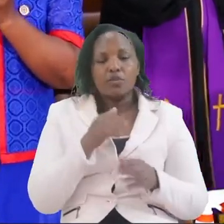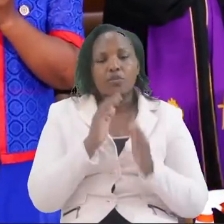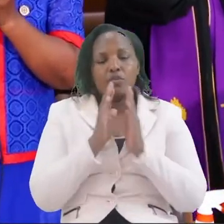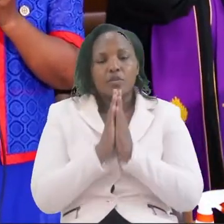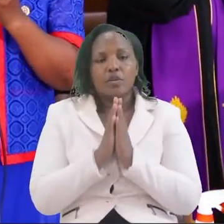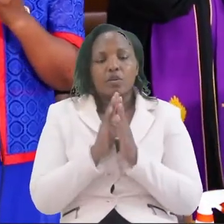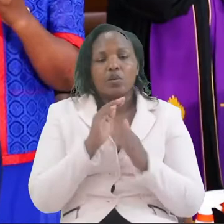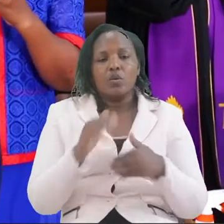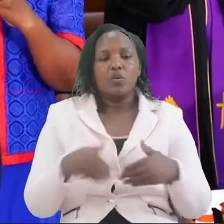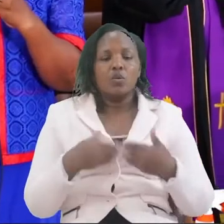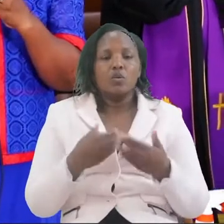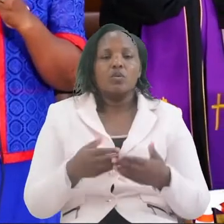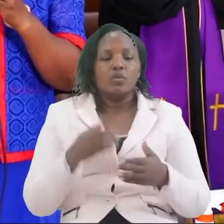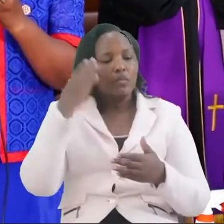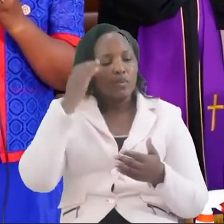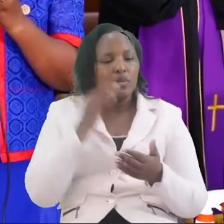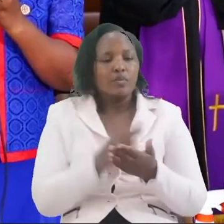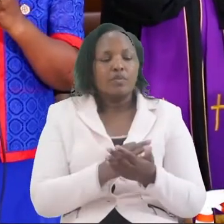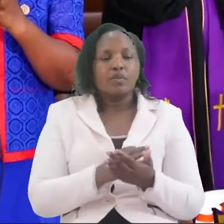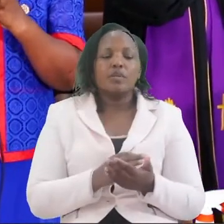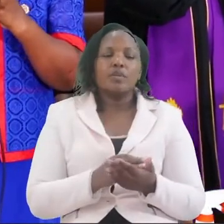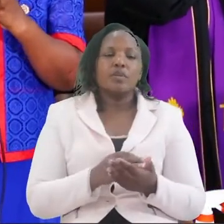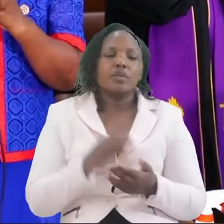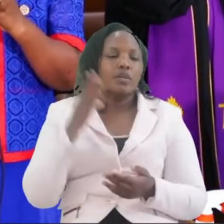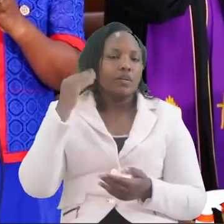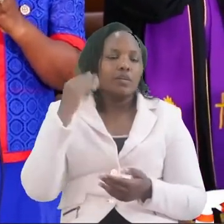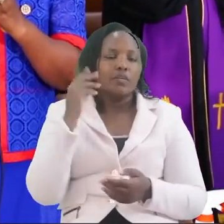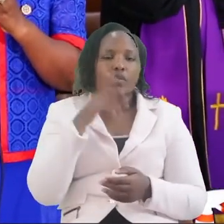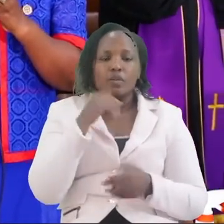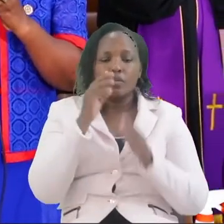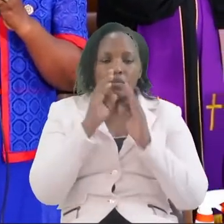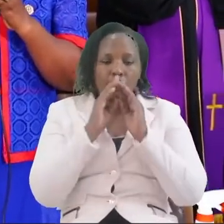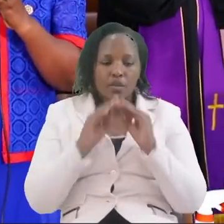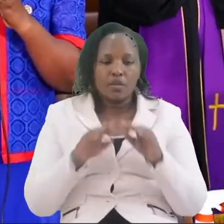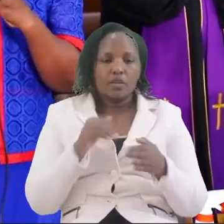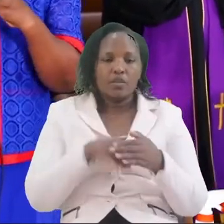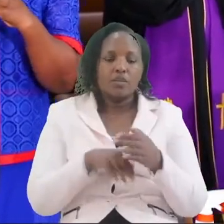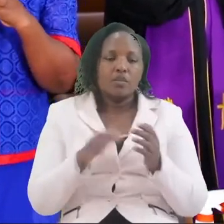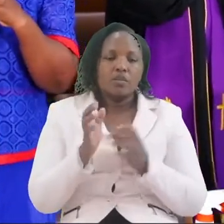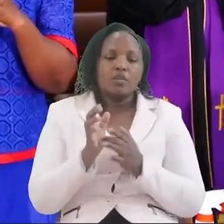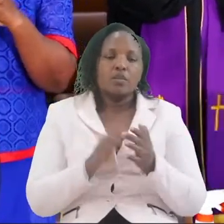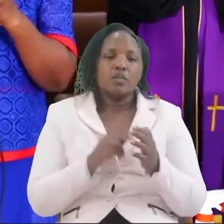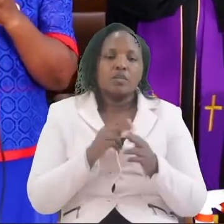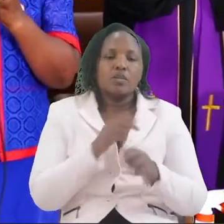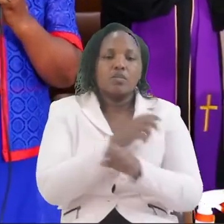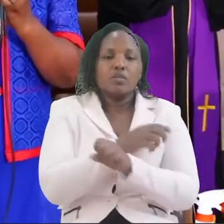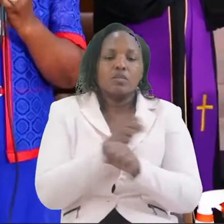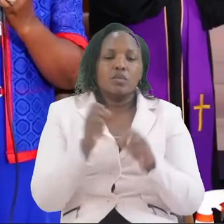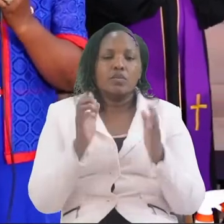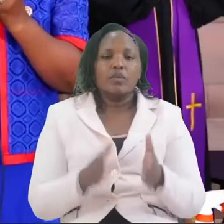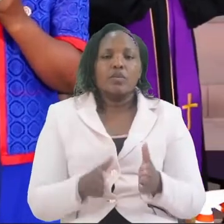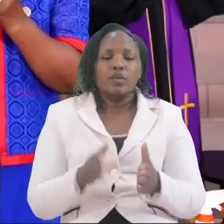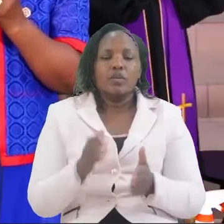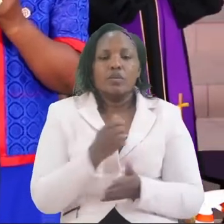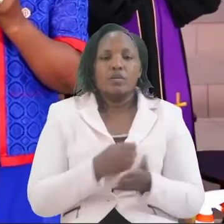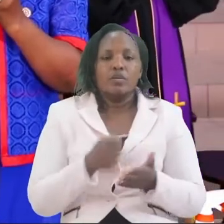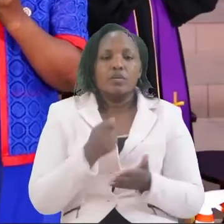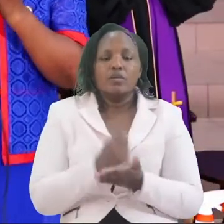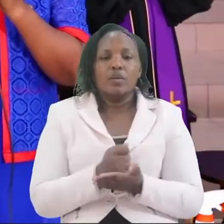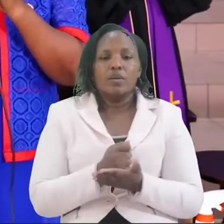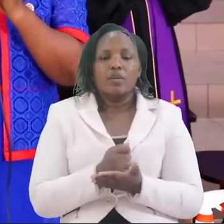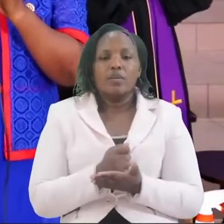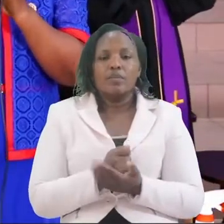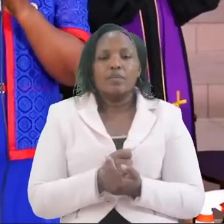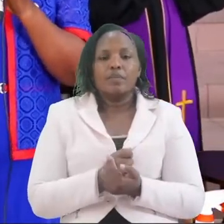yote tumealeta tukiamini umetusikia na umetubariki katika jina la Yesu aliye Bwana na Mwokozi wetu tumeomba na